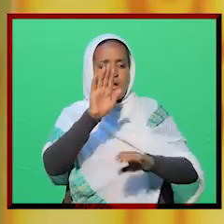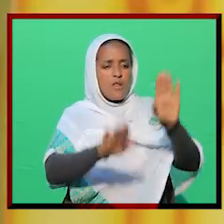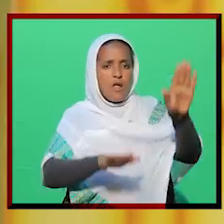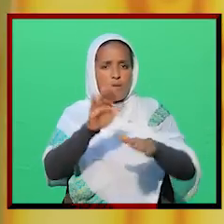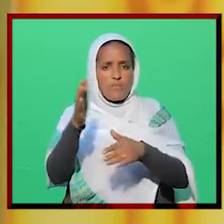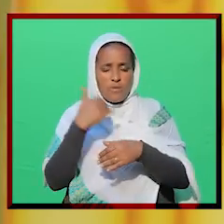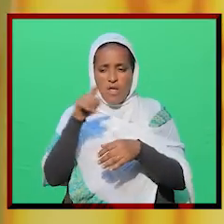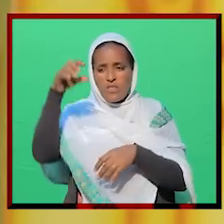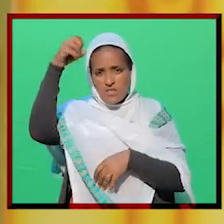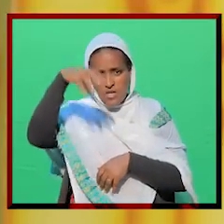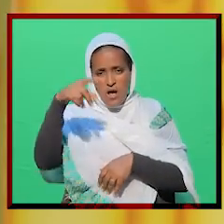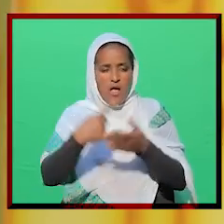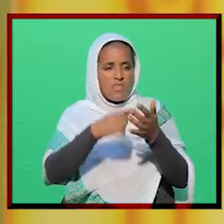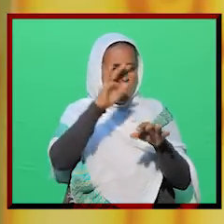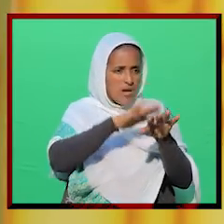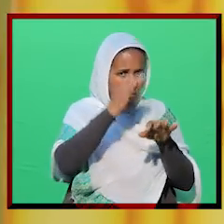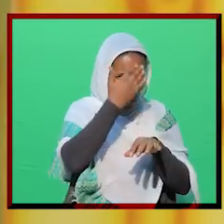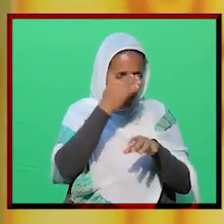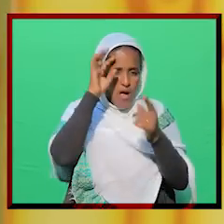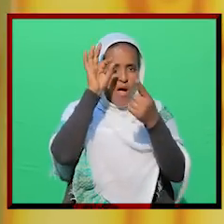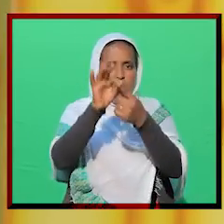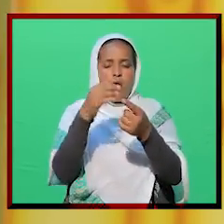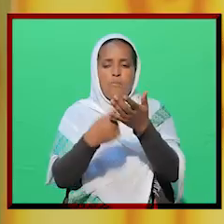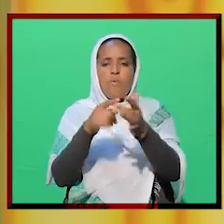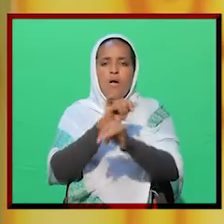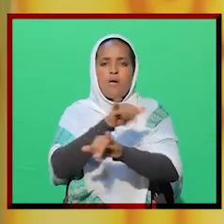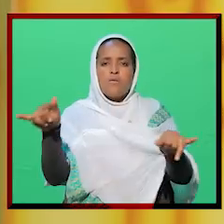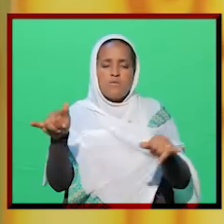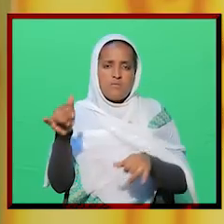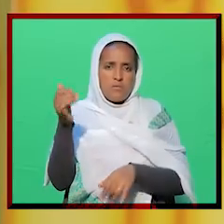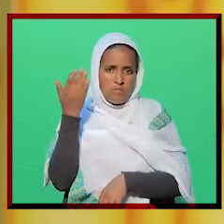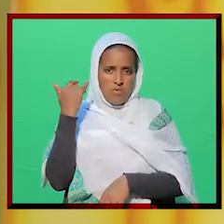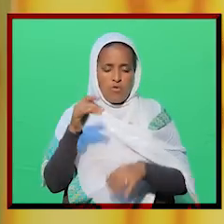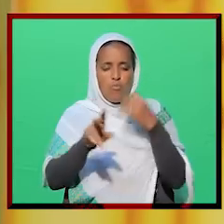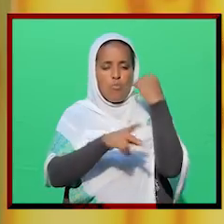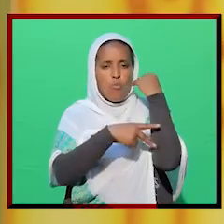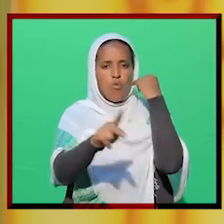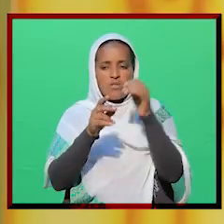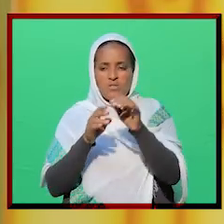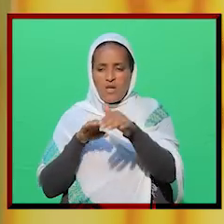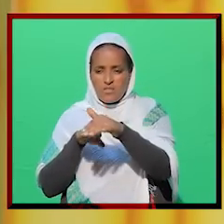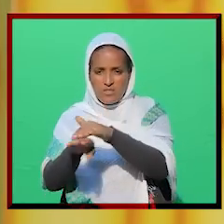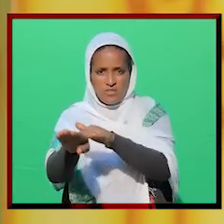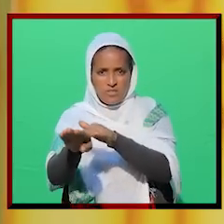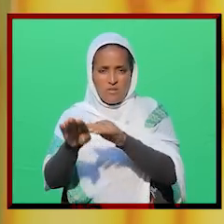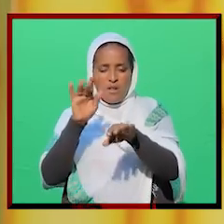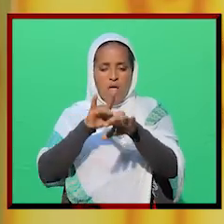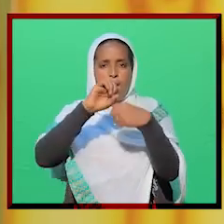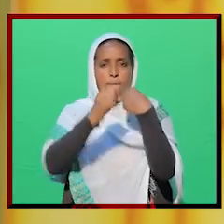በታሪኩስ እንደምናነበው ወደ ስንት አመት ወደ 100 አመት ጠጋ ዘመን